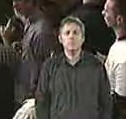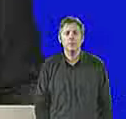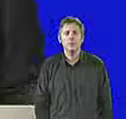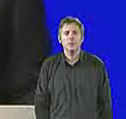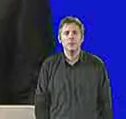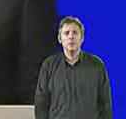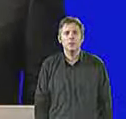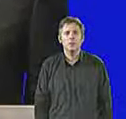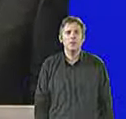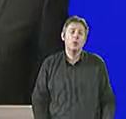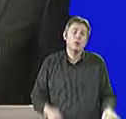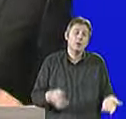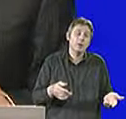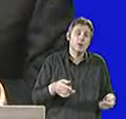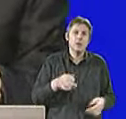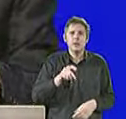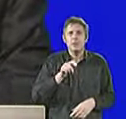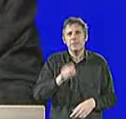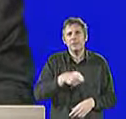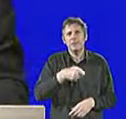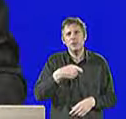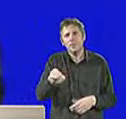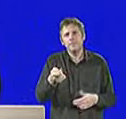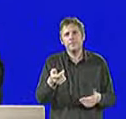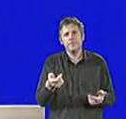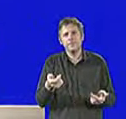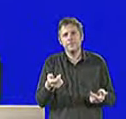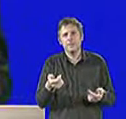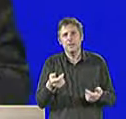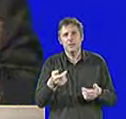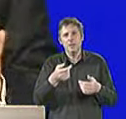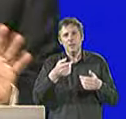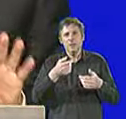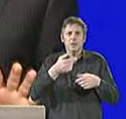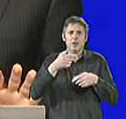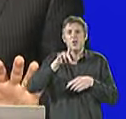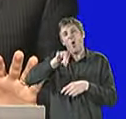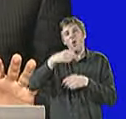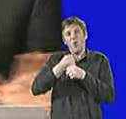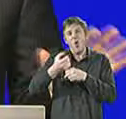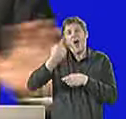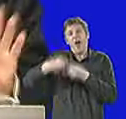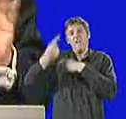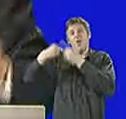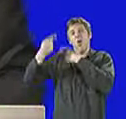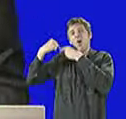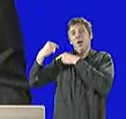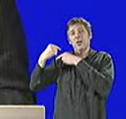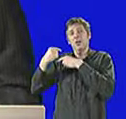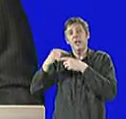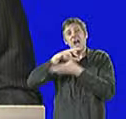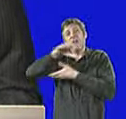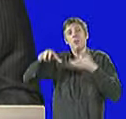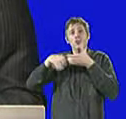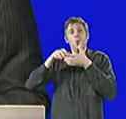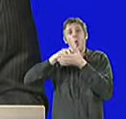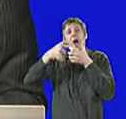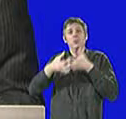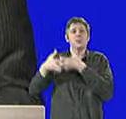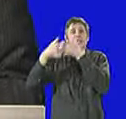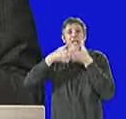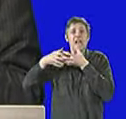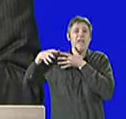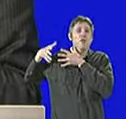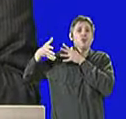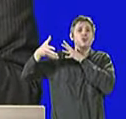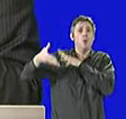Alors, bien sûr, nous ne devons pas penser le travail comme il y a 30 ans ou comme du temps de la révolution industrielle.